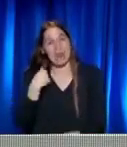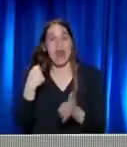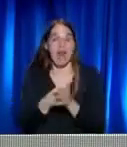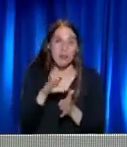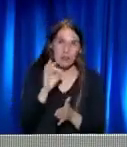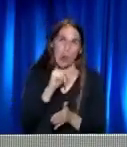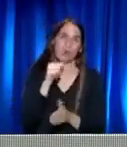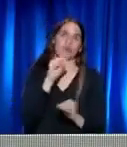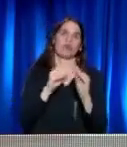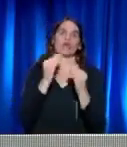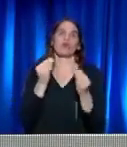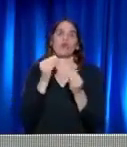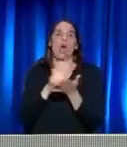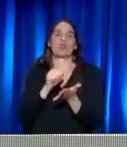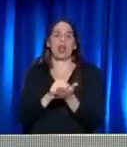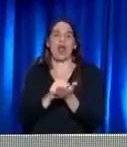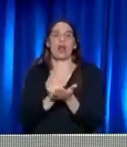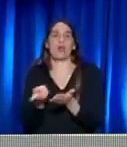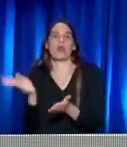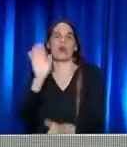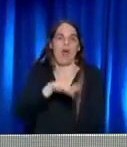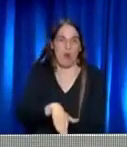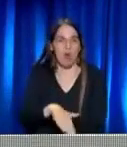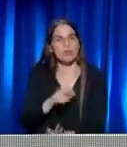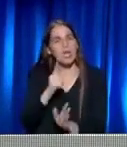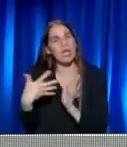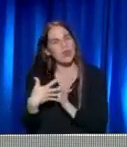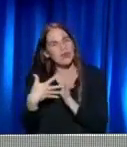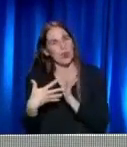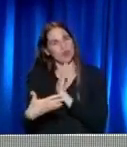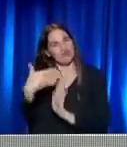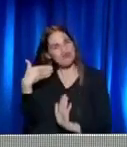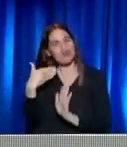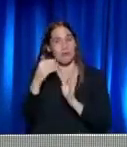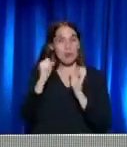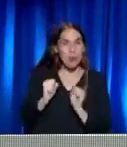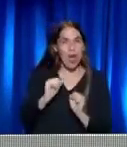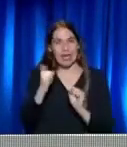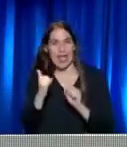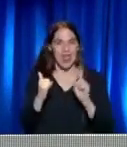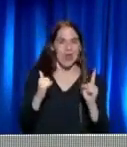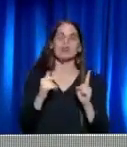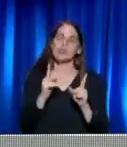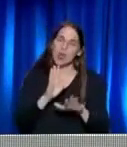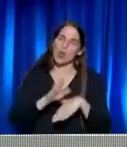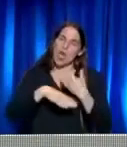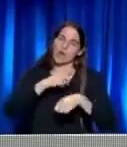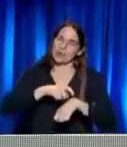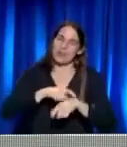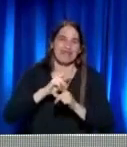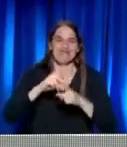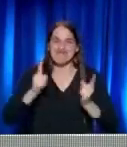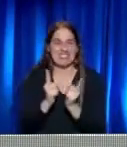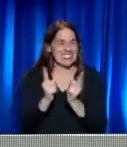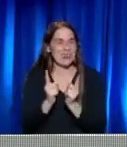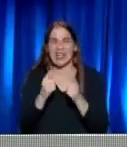רוצים כמובן להשתמש במשהו שהוא חלילה יעשה יותר נזק מתועלת, ולכן חייבים לבדוק את הבטיחות של החיסונים. נכון. זה תהליכים שלוקחים זמן שאי אפשר לקצר אותם.